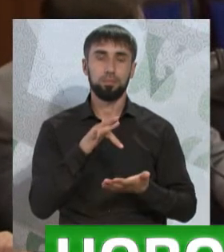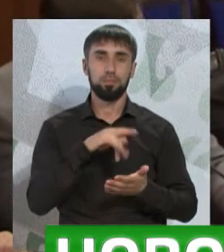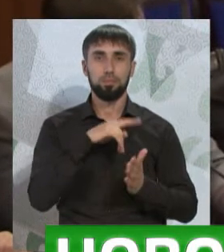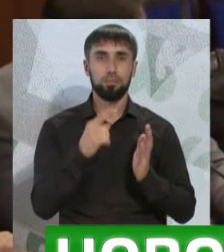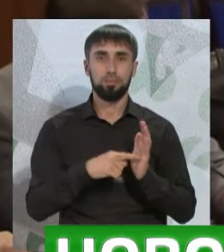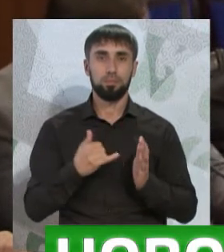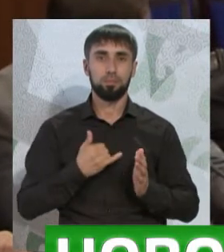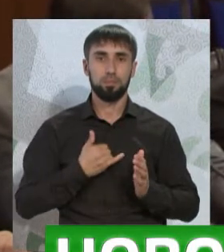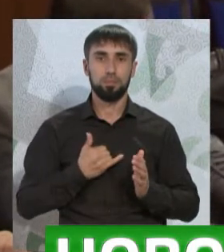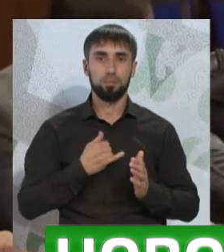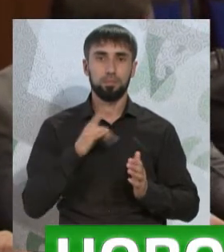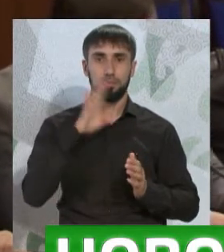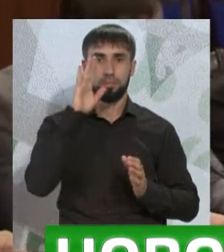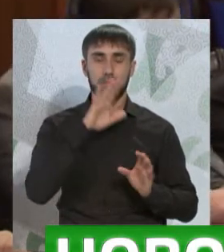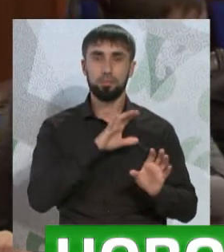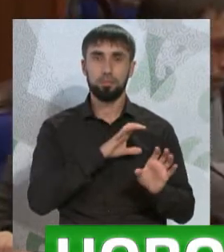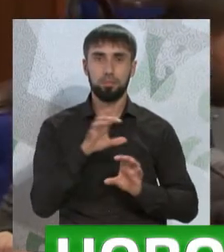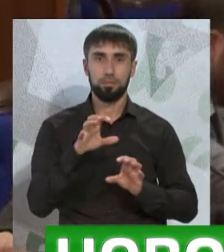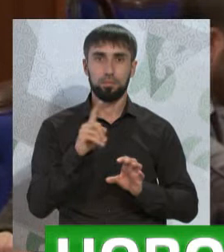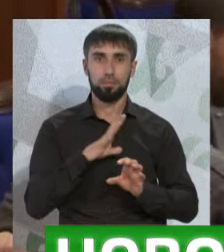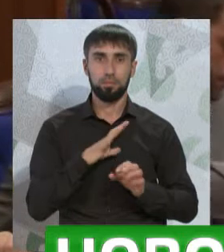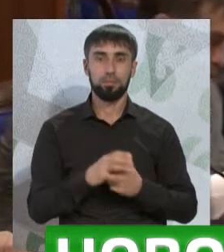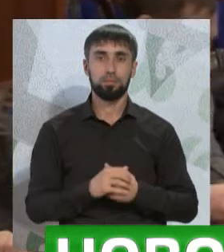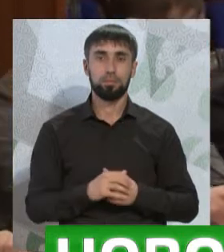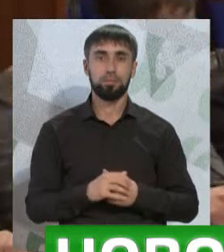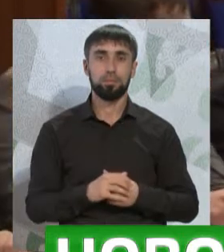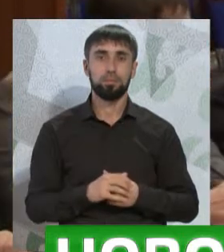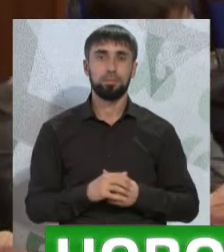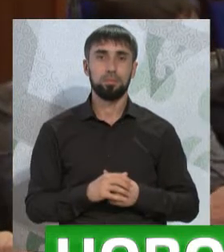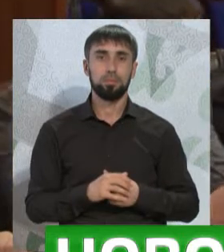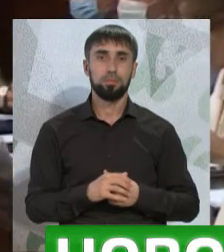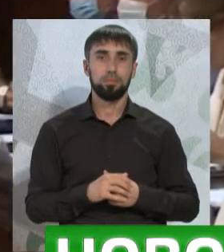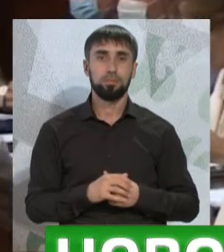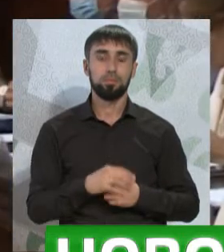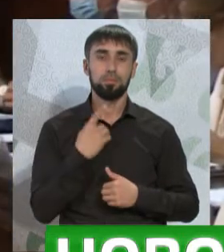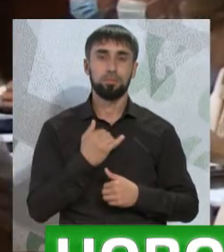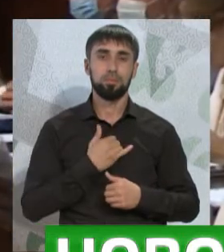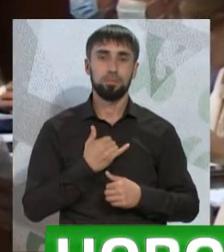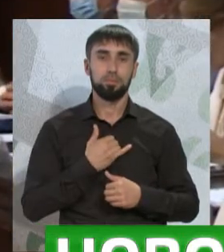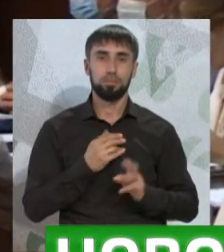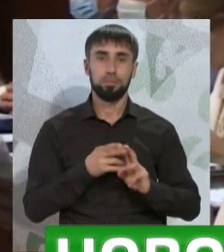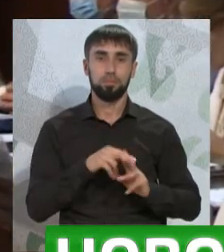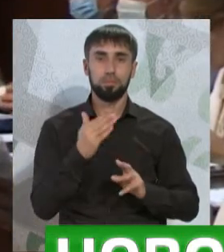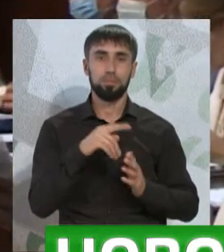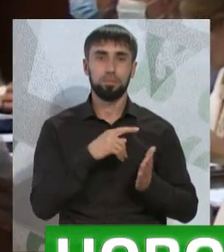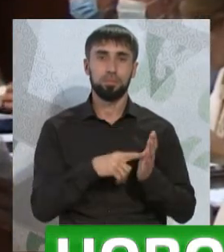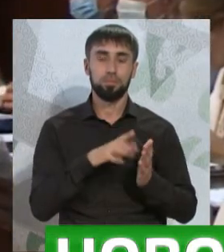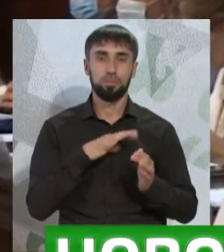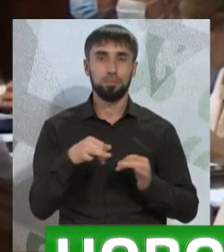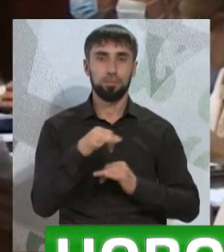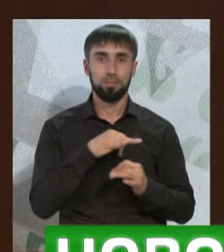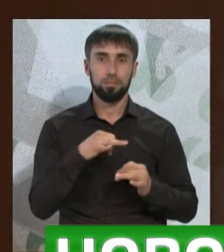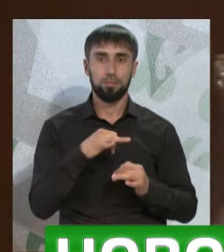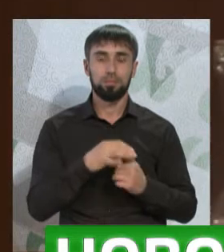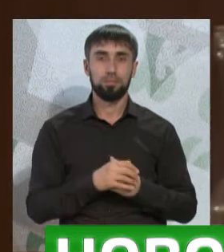нас водоснабжение, водоотведение в очень сложной ситуации. У нас, по-моему, централизация в городе Магаз